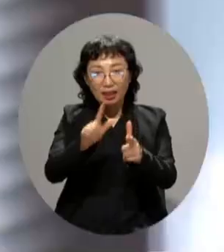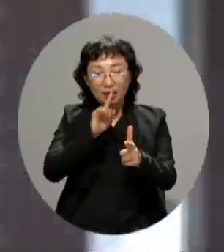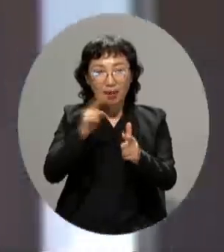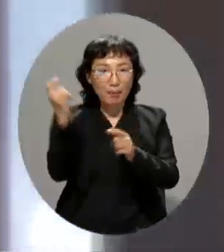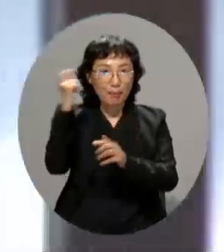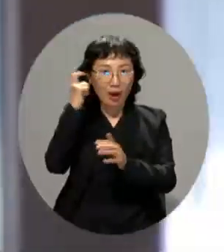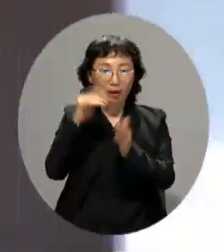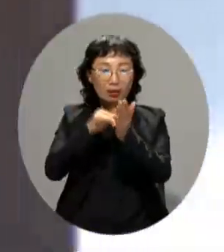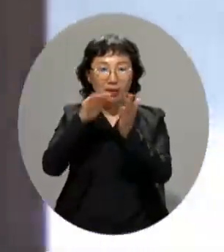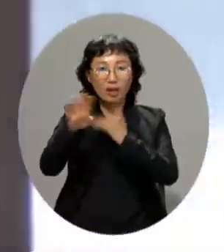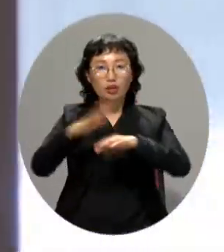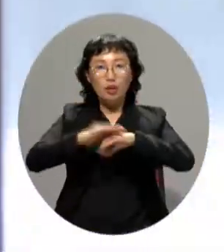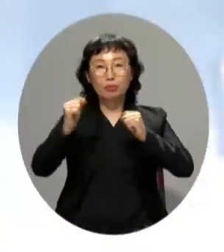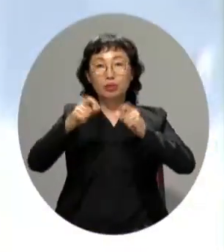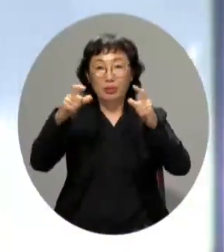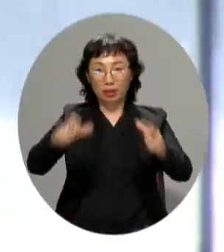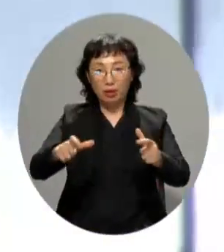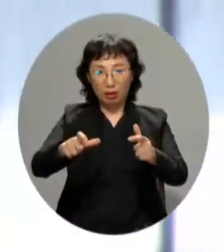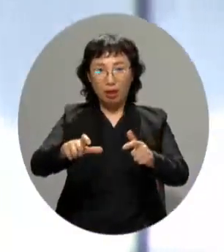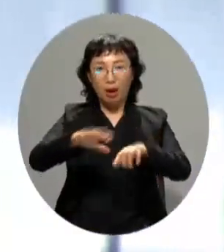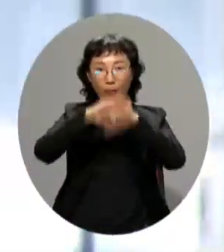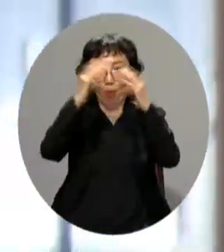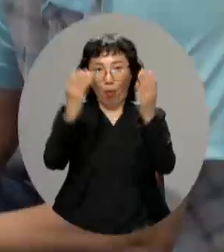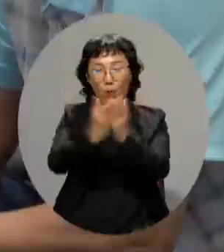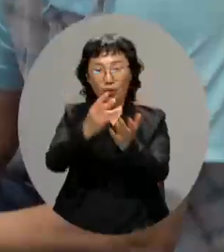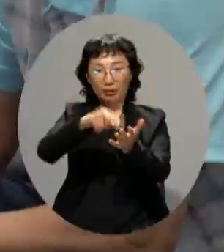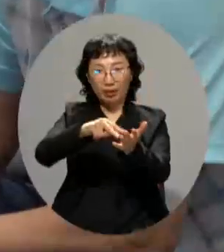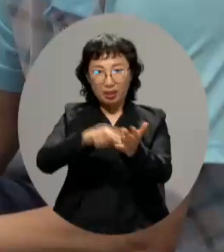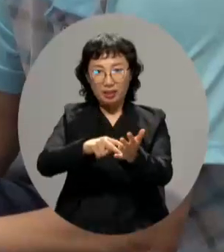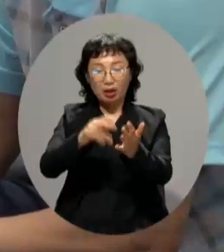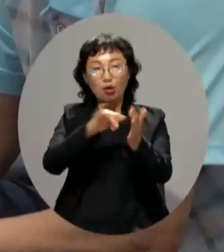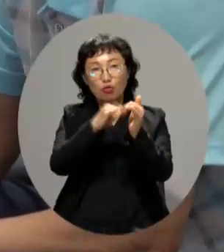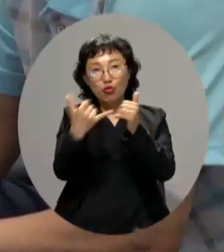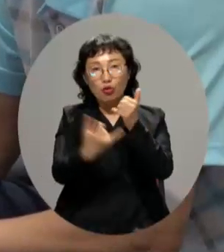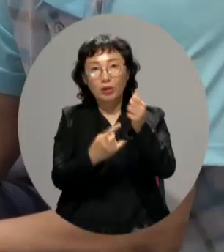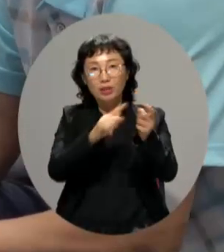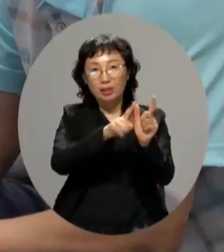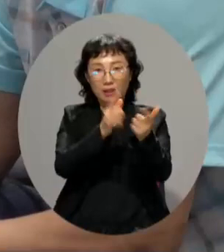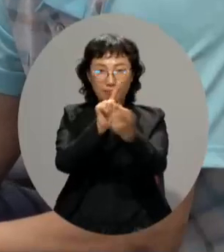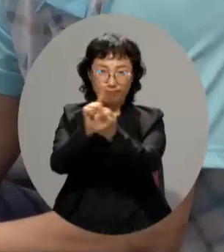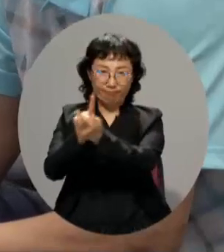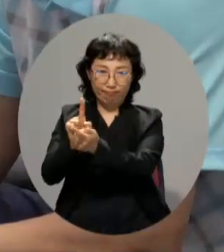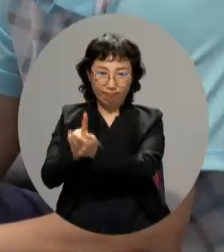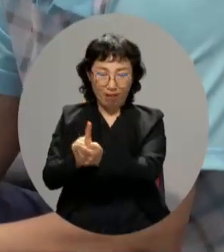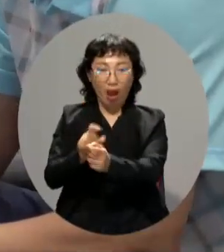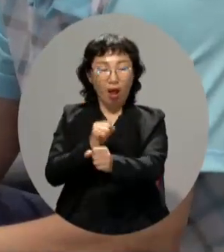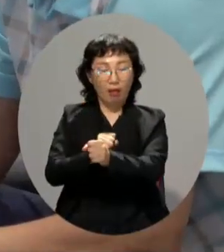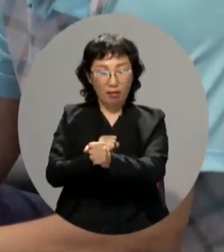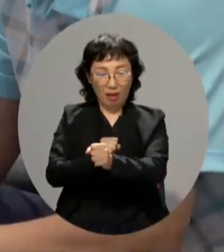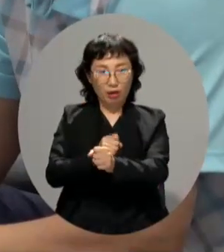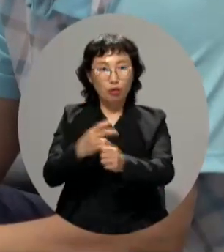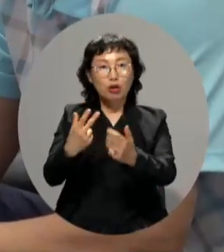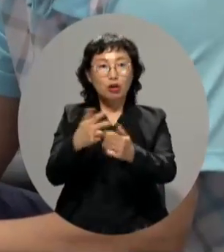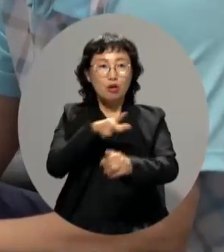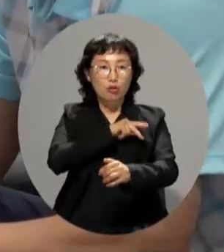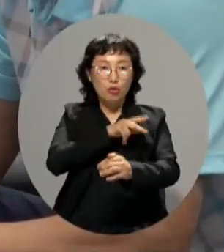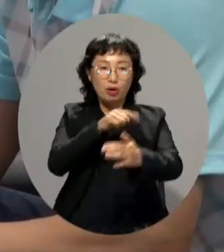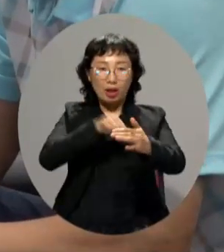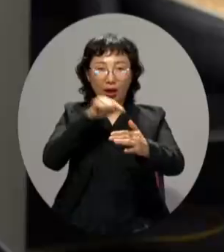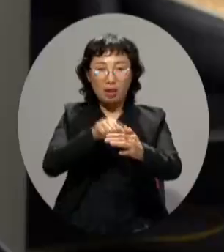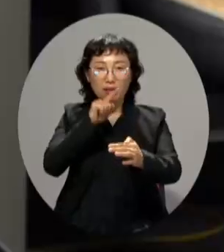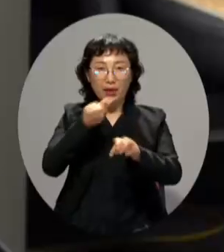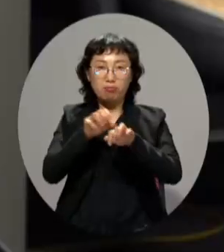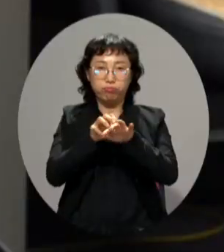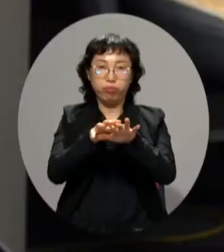전해진 후 전라북도가 전방위로 해당 위원들을 접촉했다는 말이 도의회 내부에서는 이미 파다하게 돌던